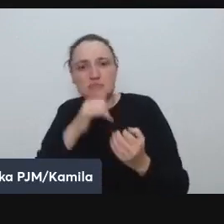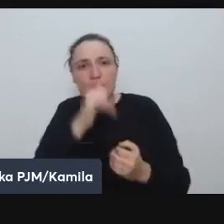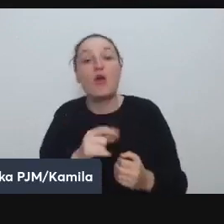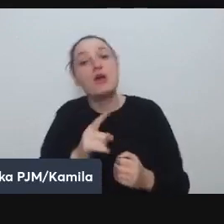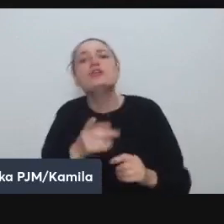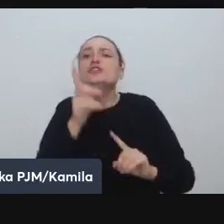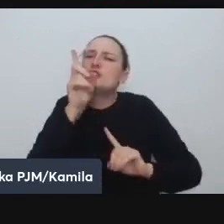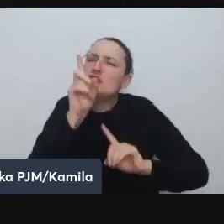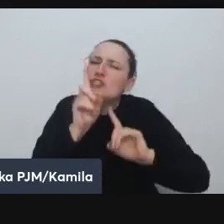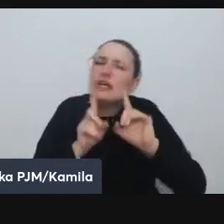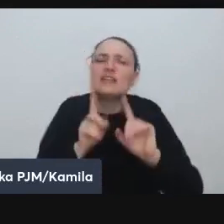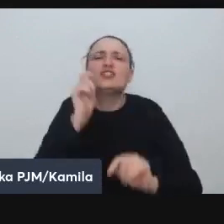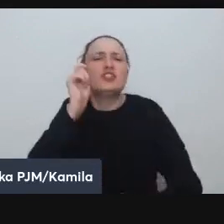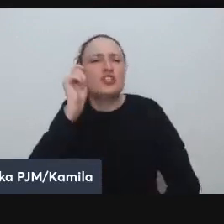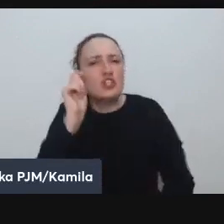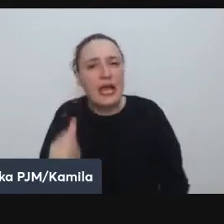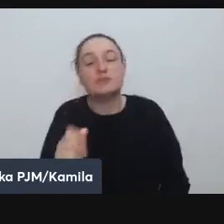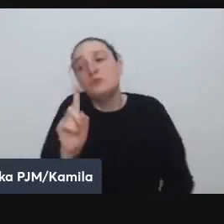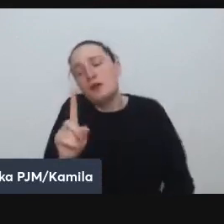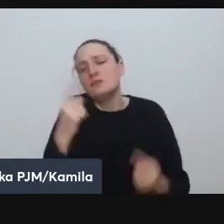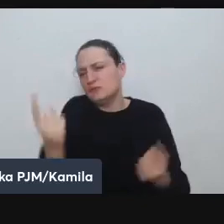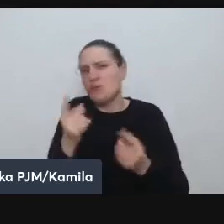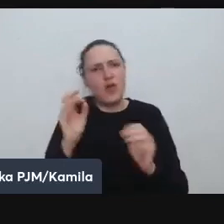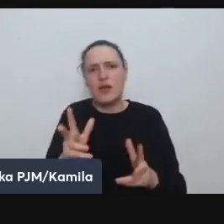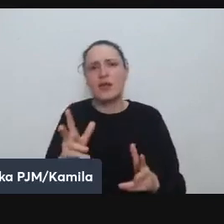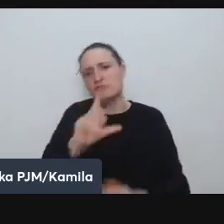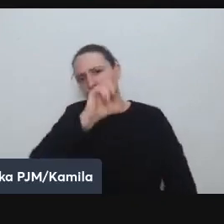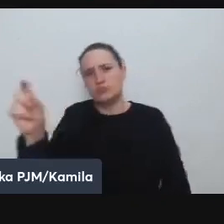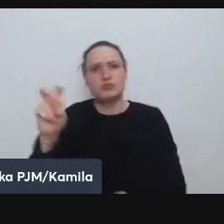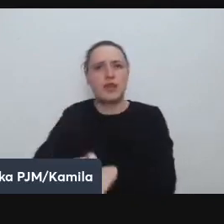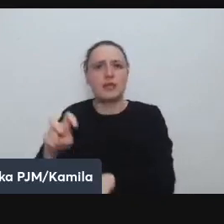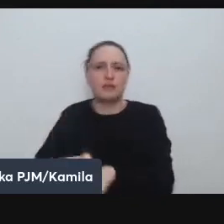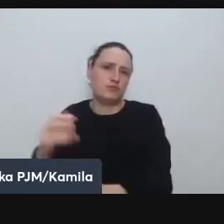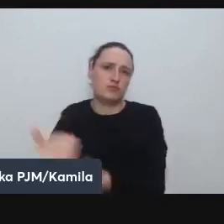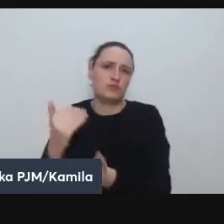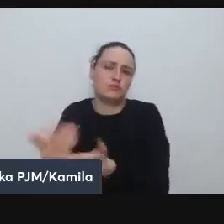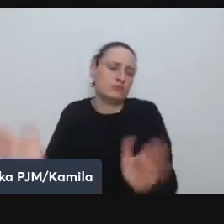o nich mówię, żeby pokazać, że one też są spoko, nie? I mogą się zdarzyć po prostu.